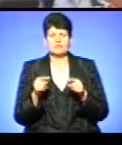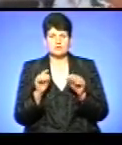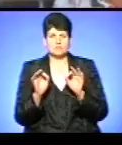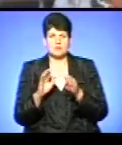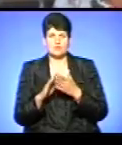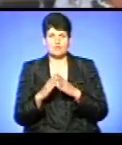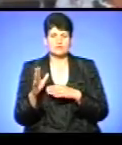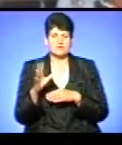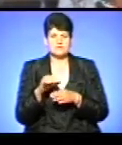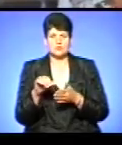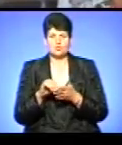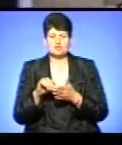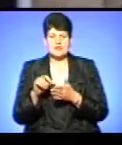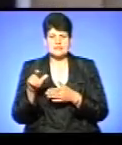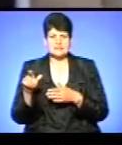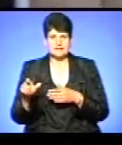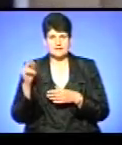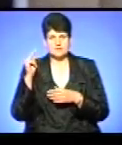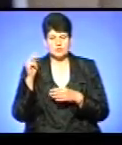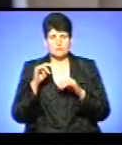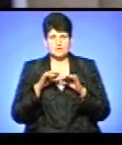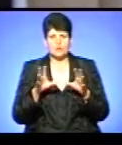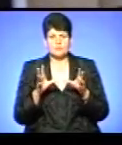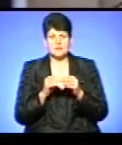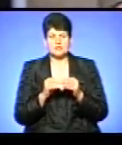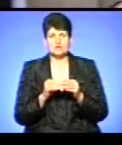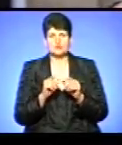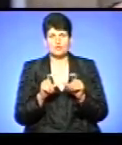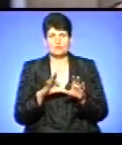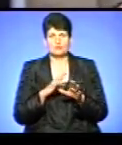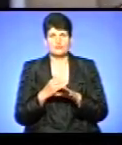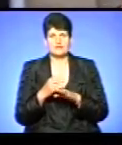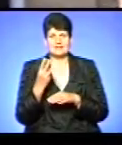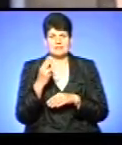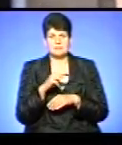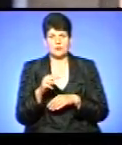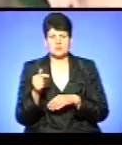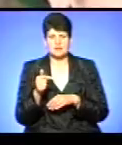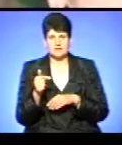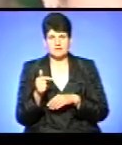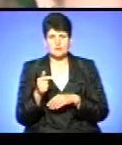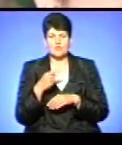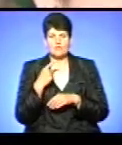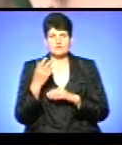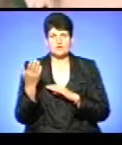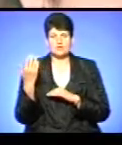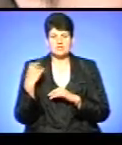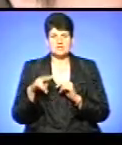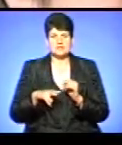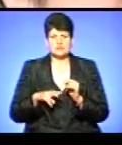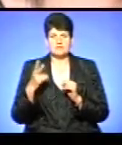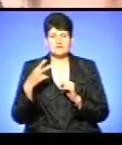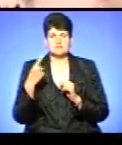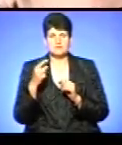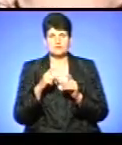для всіх учасників навчального процесу, об'єднаній школі було виділено біля 3 мільйонів гривень, каже вже колишній директор